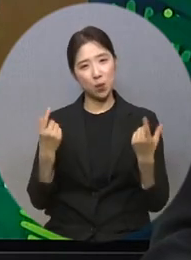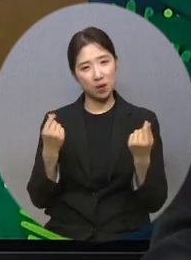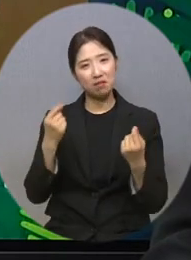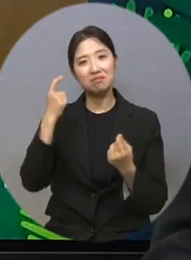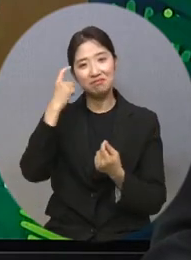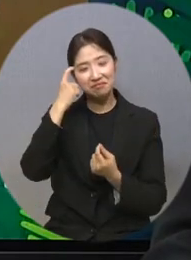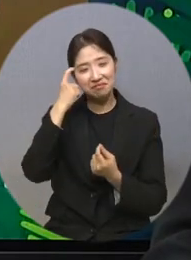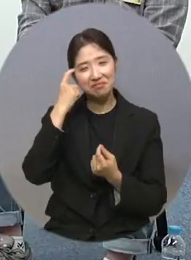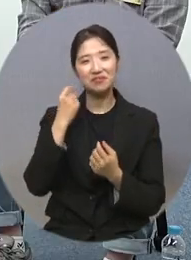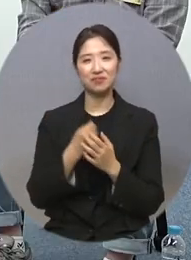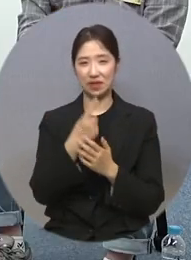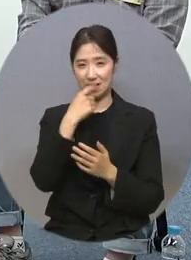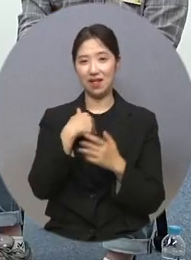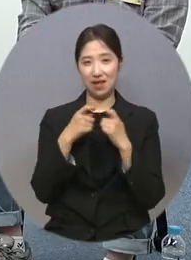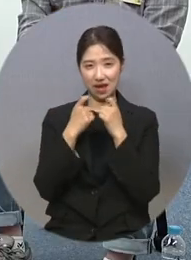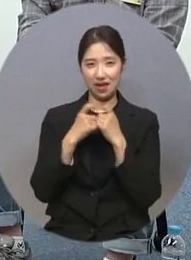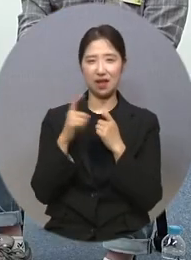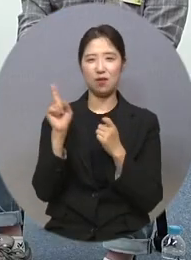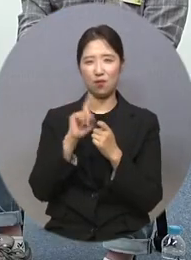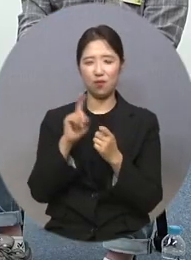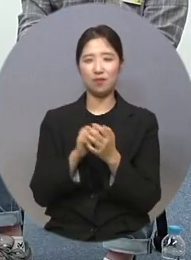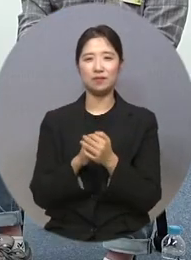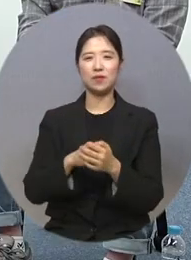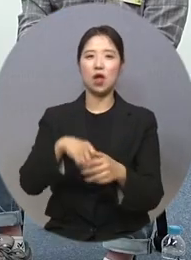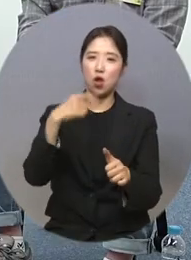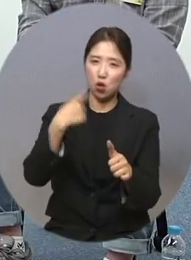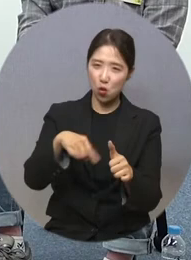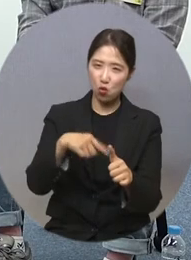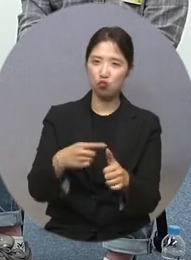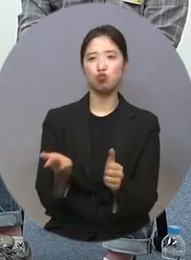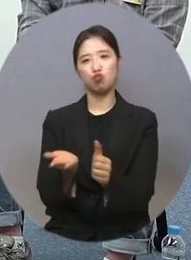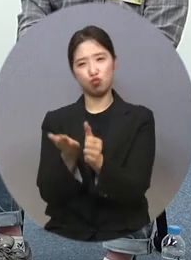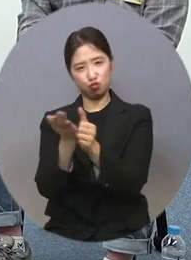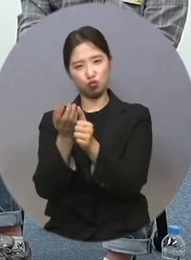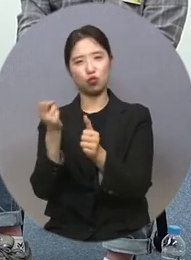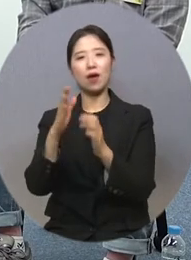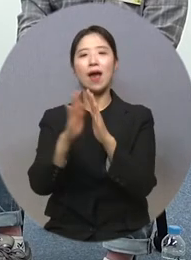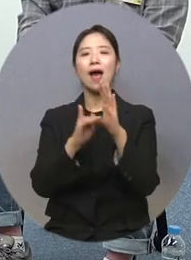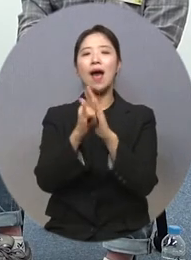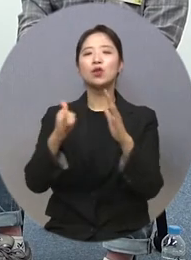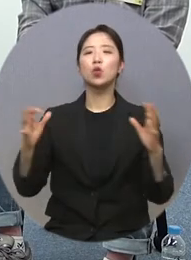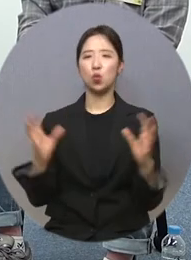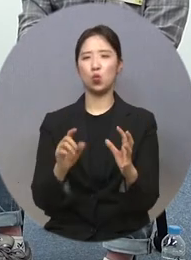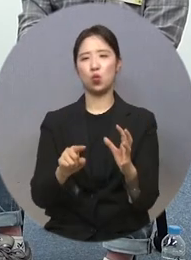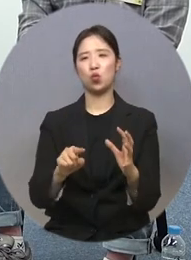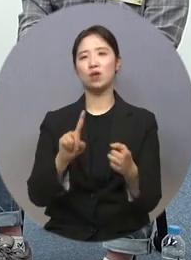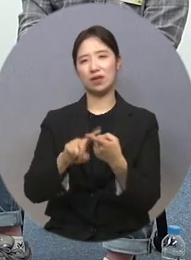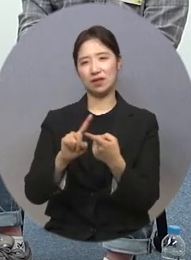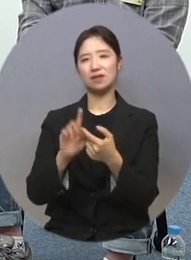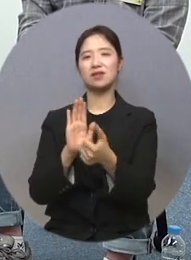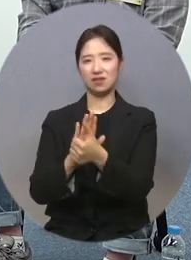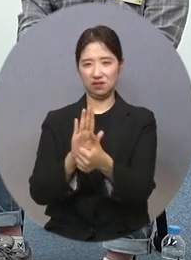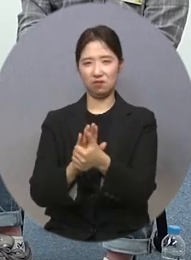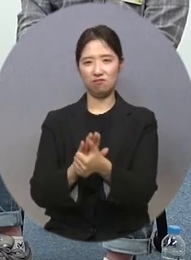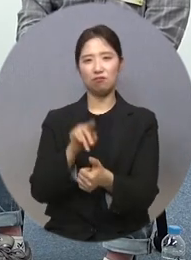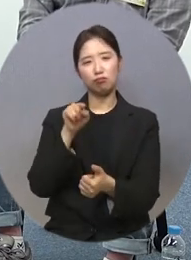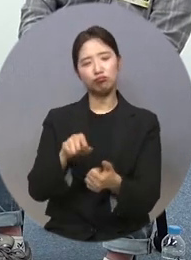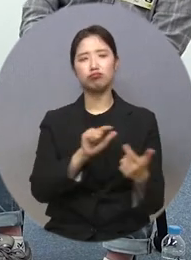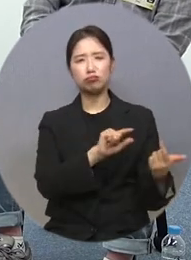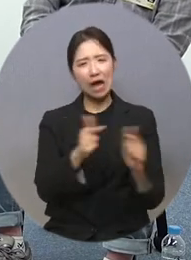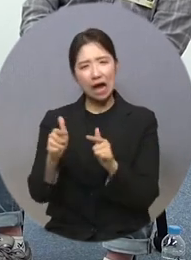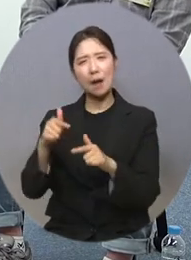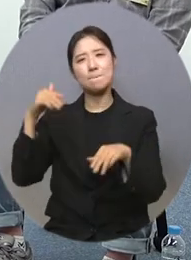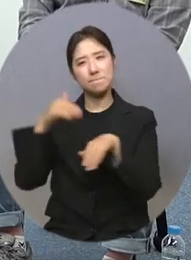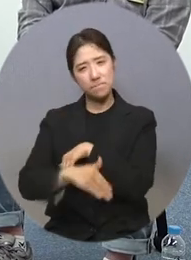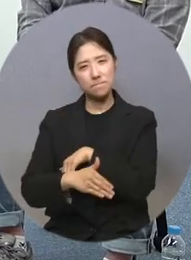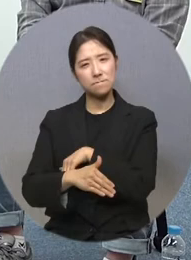드는 생각은 뭐 보육이 될 수도 있고 교육이 될 수도 있고 가족에 대한 지원이 될 수도 있잖아요. 그래서 그런 다양한